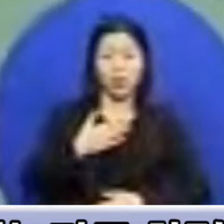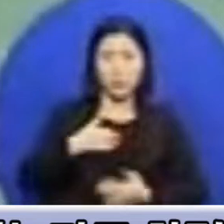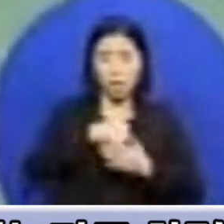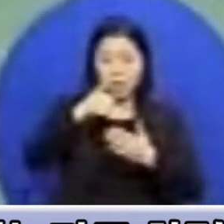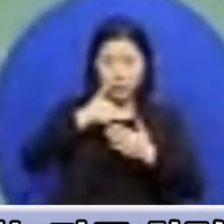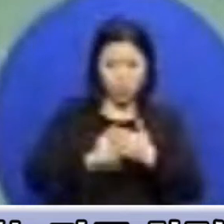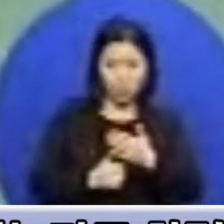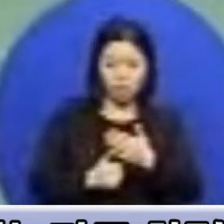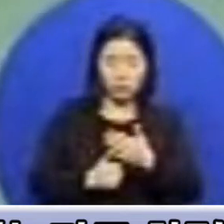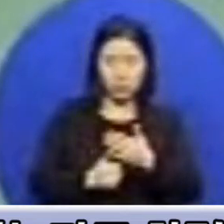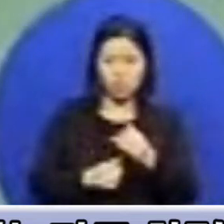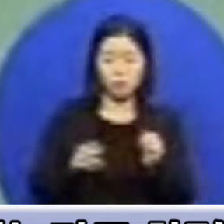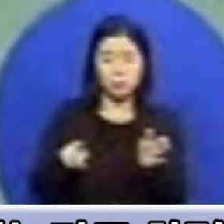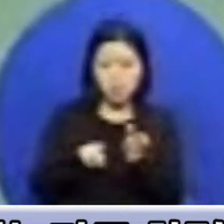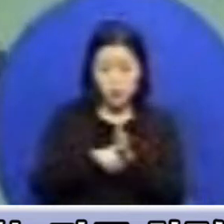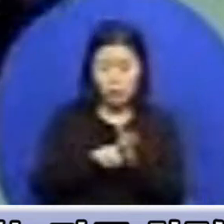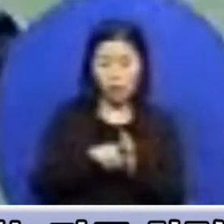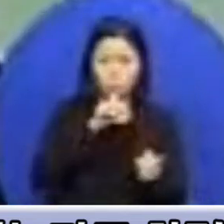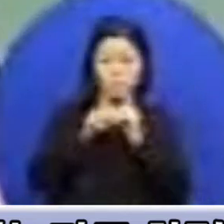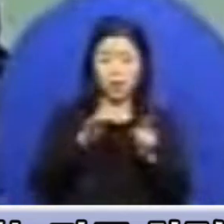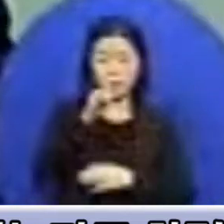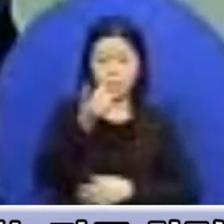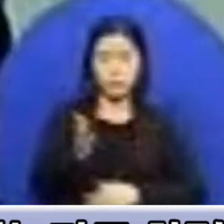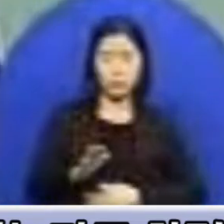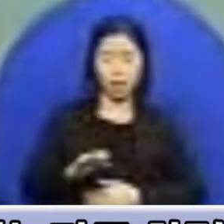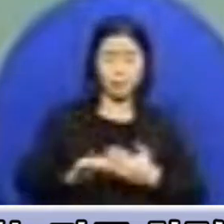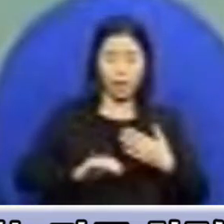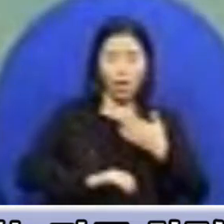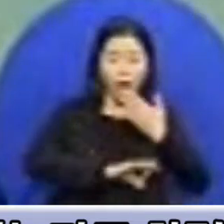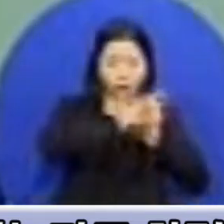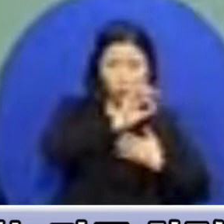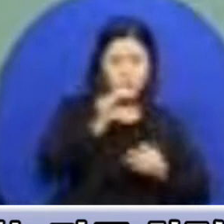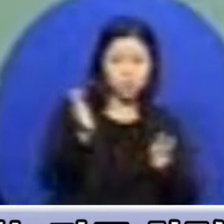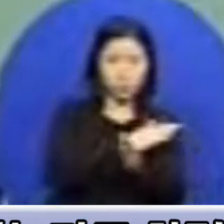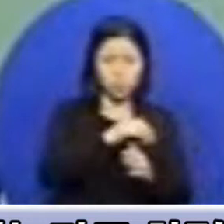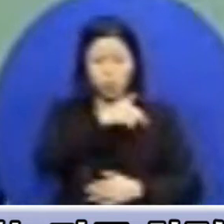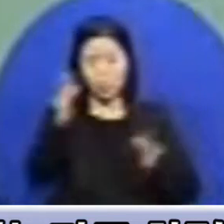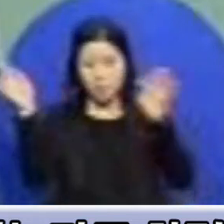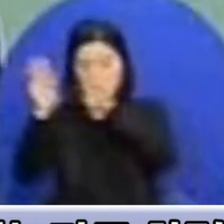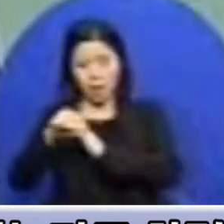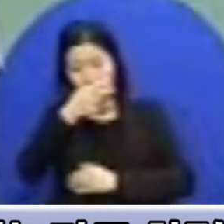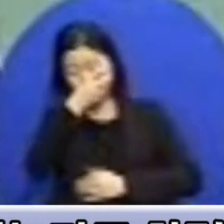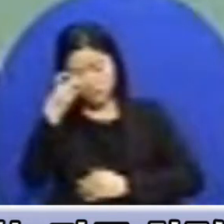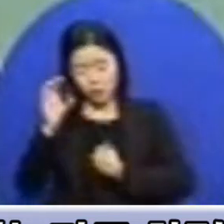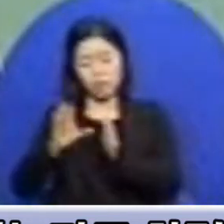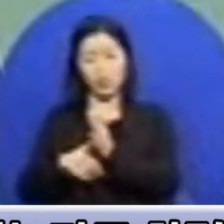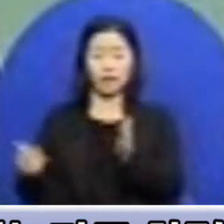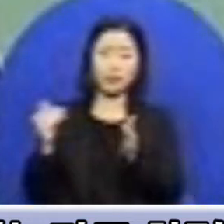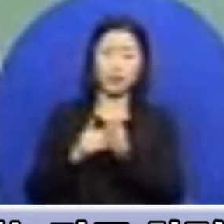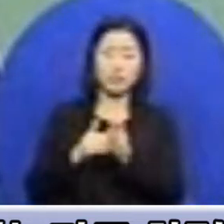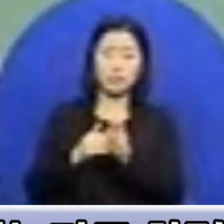것을 믿는다고 하면서도 실제로는 아침부터 밤에 잘 때까지 예수님을 얼마나 생각하고